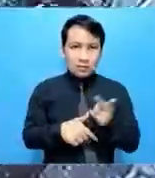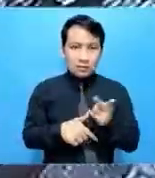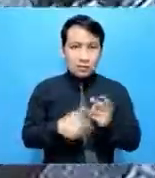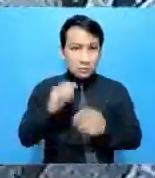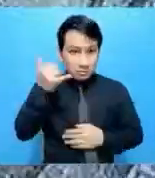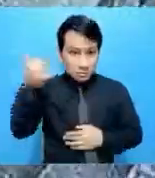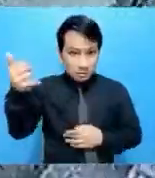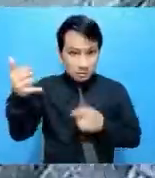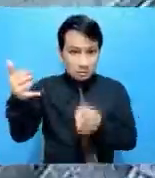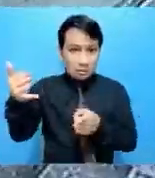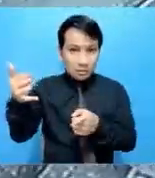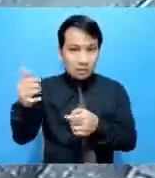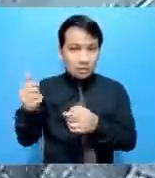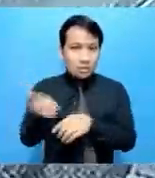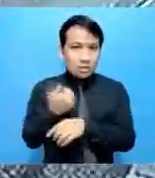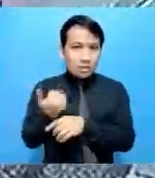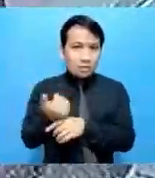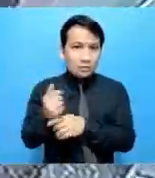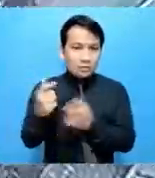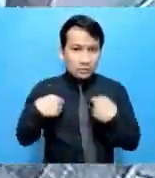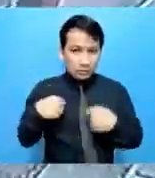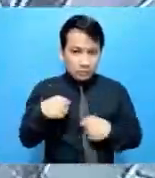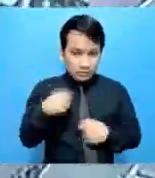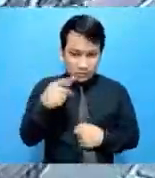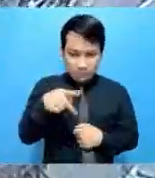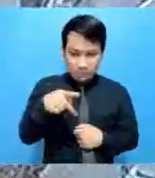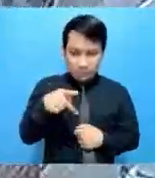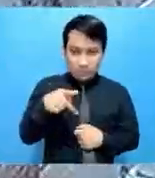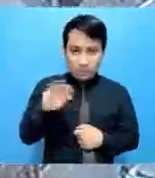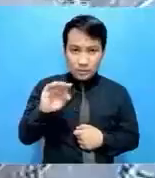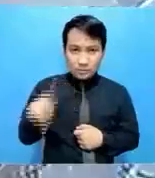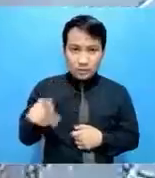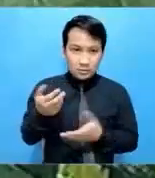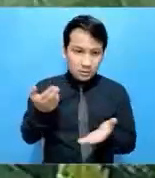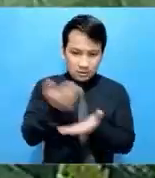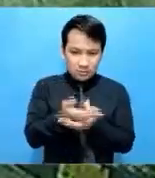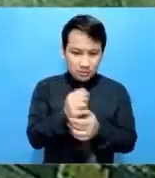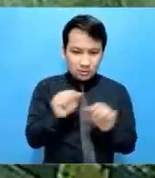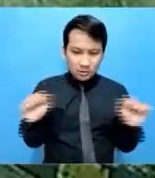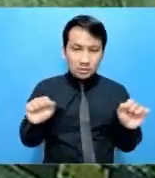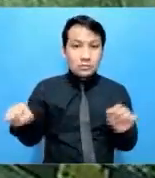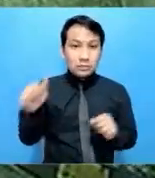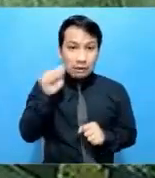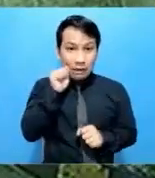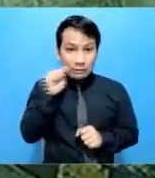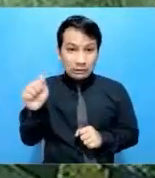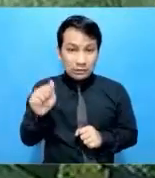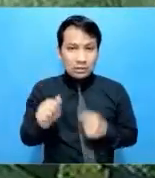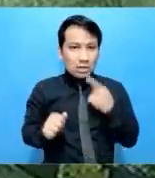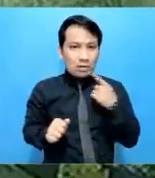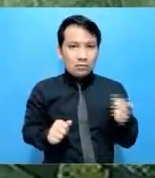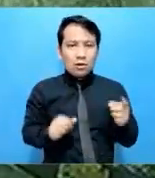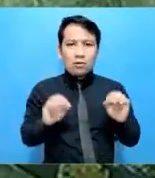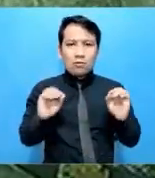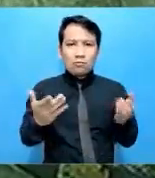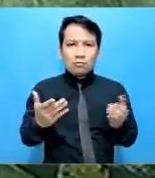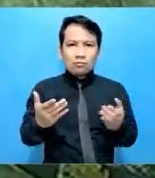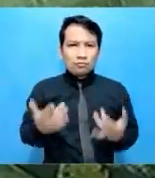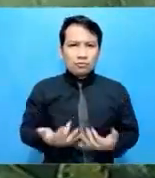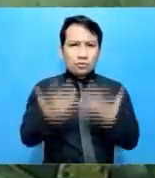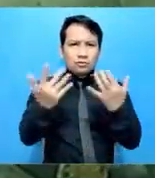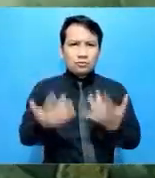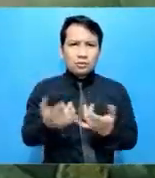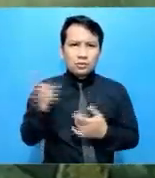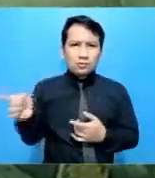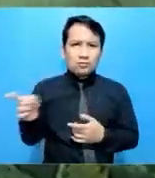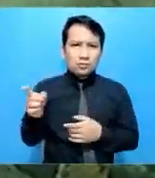CCTV ang pagdating ng mga tauhan ng Pateros BFP para i-rescue si Annie. Base sa investigasyon, wala namang sunog na nerespondihan